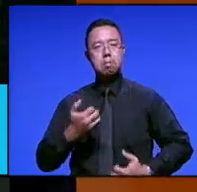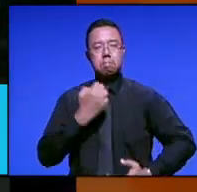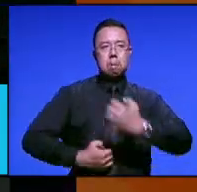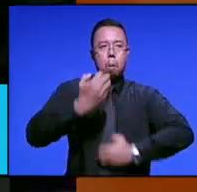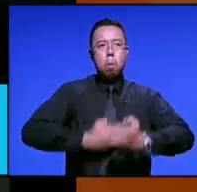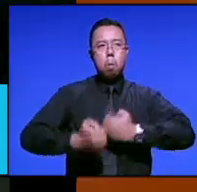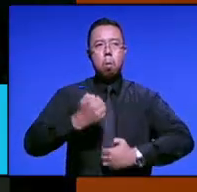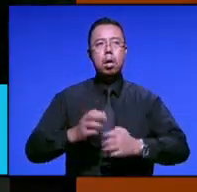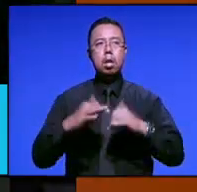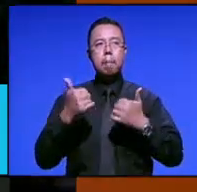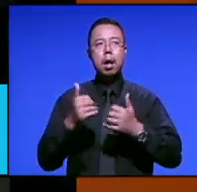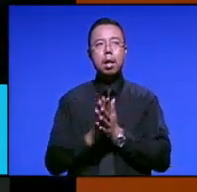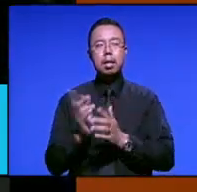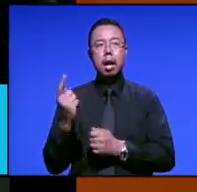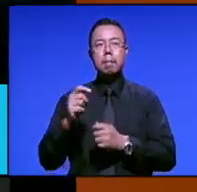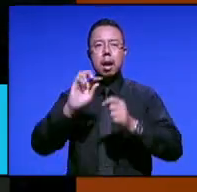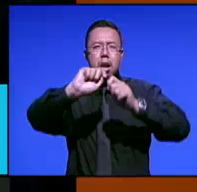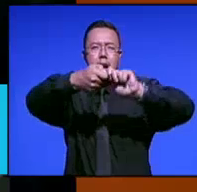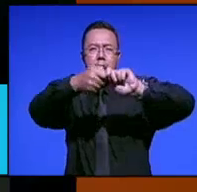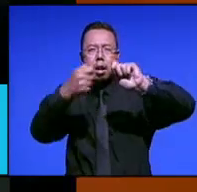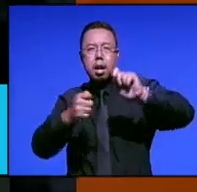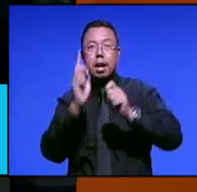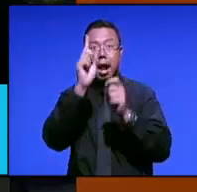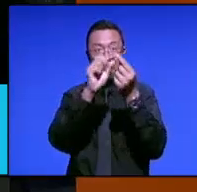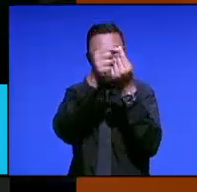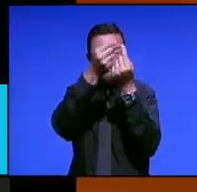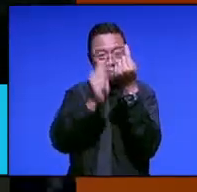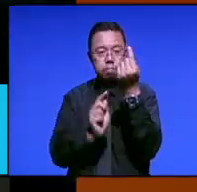bendera menyelamatkan bendera melilit kembali mendapatkan apresiasi.